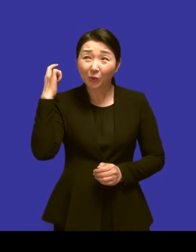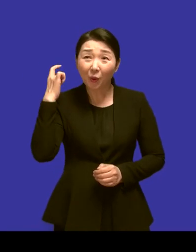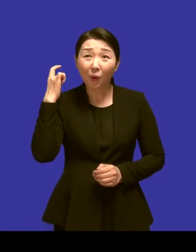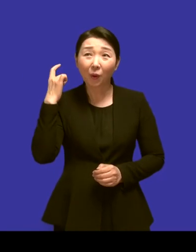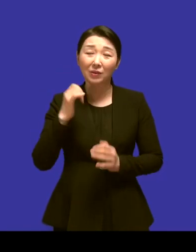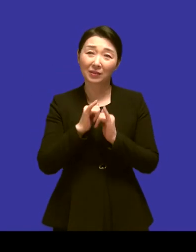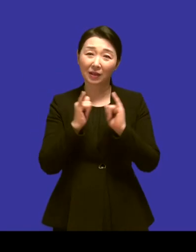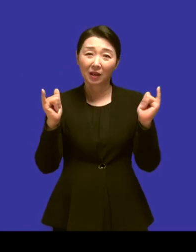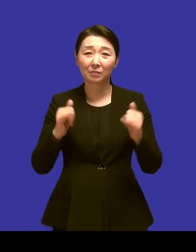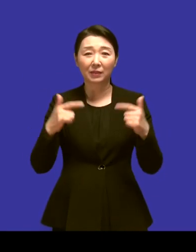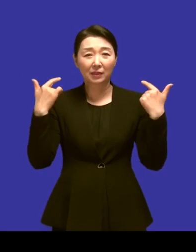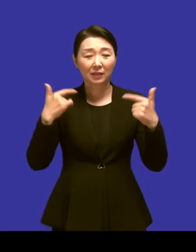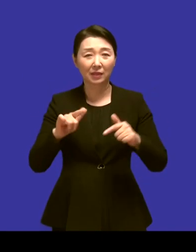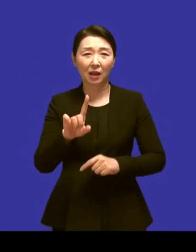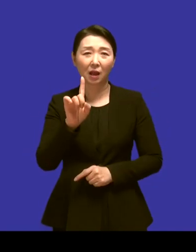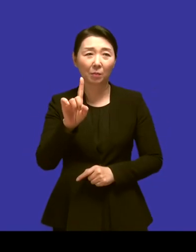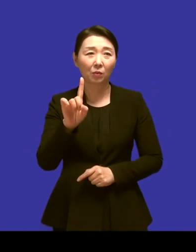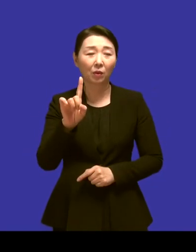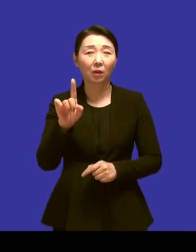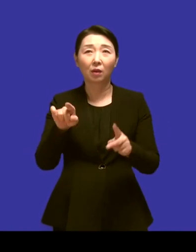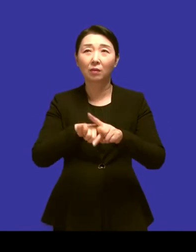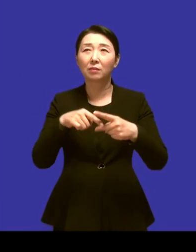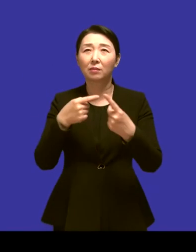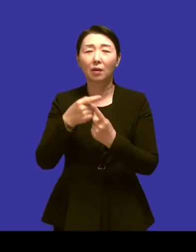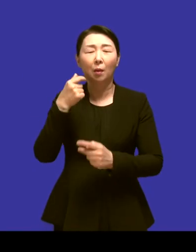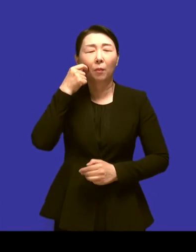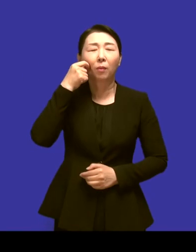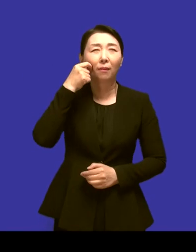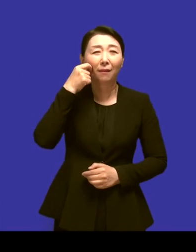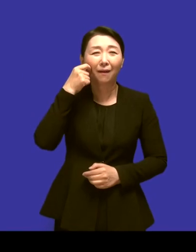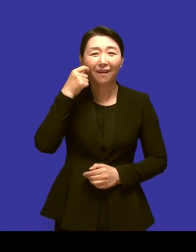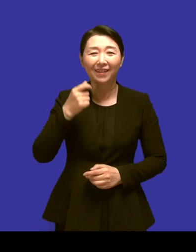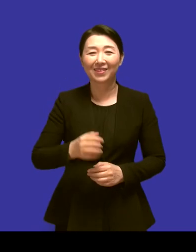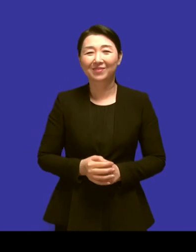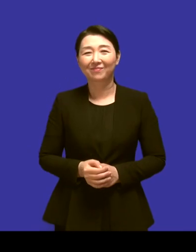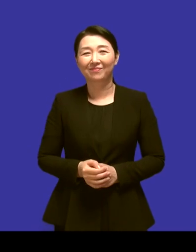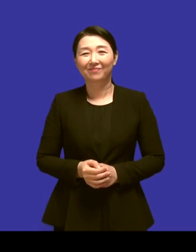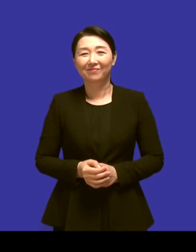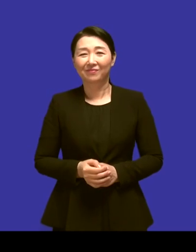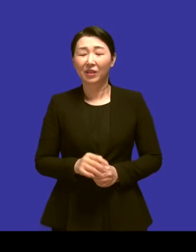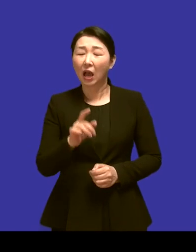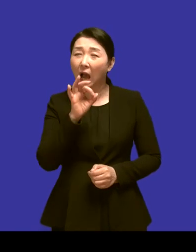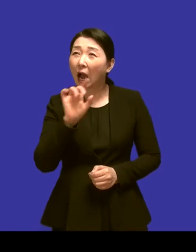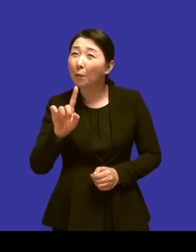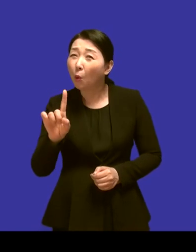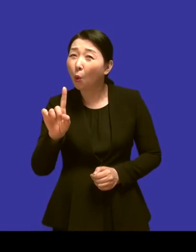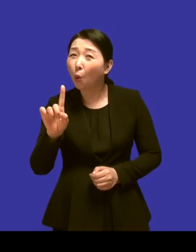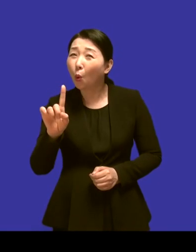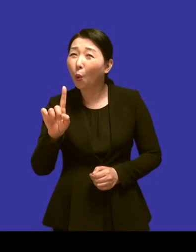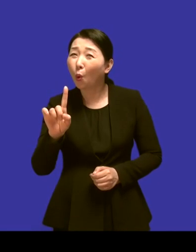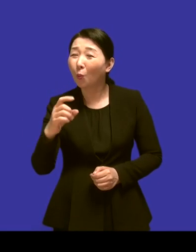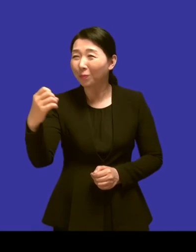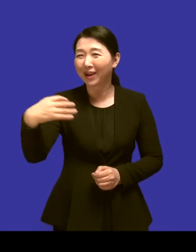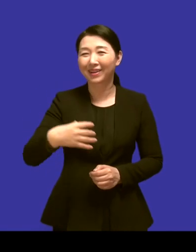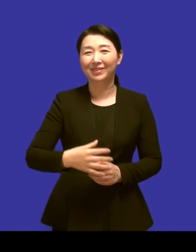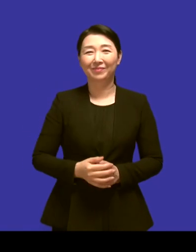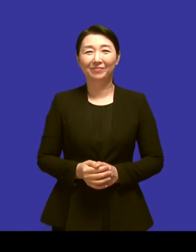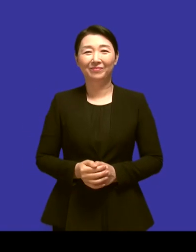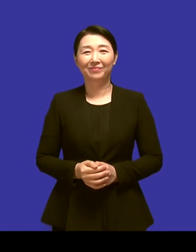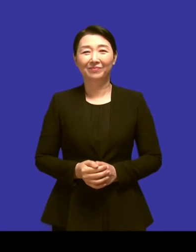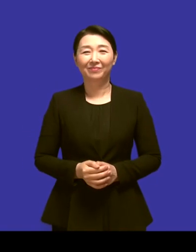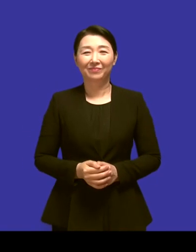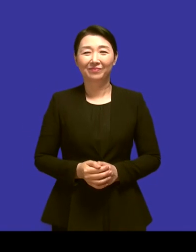분들은 항상 한 번에 알아듣기 어려워 네, 하시는 맞아요. 네. 맞아요. 아, 뭐라고요? 이렇게 하시는 예, 경우가 많이 있어서 예.